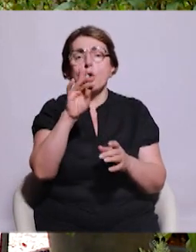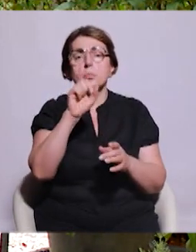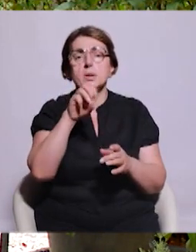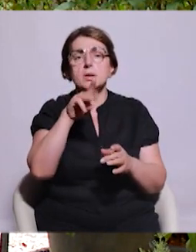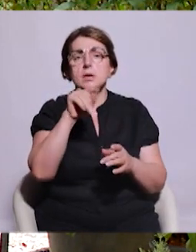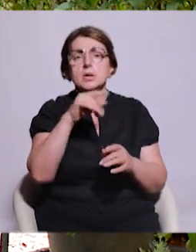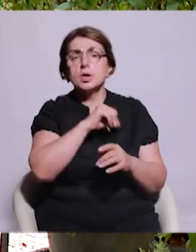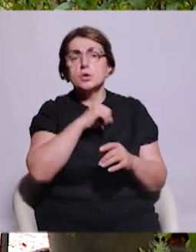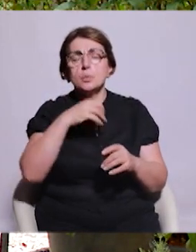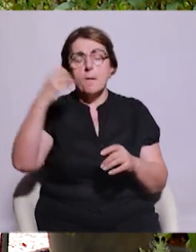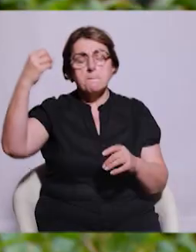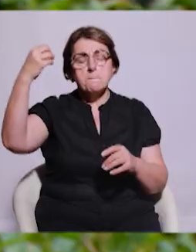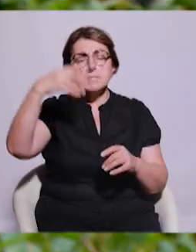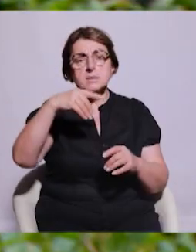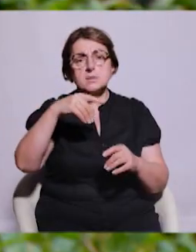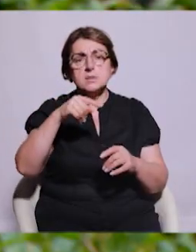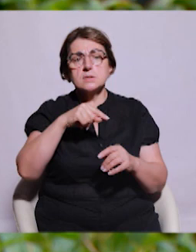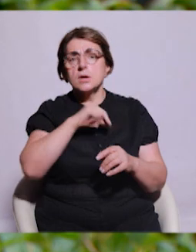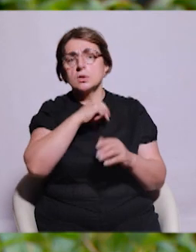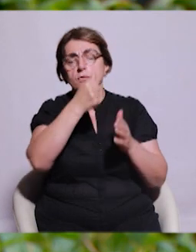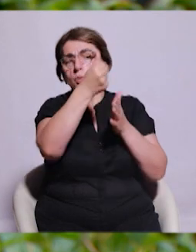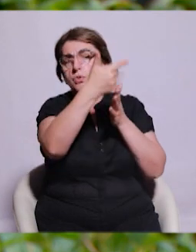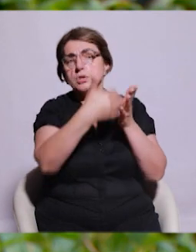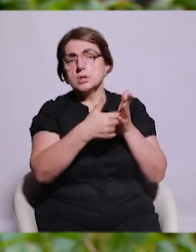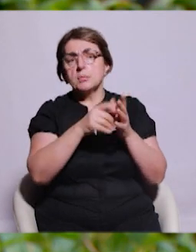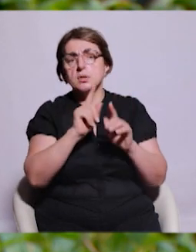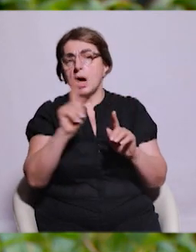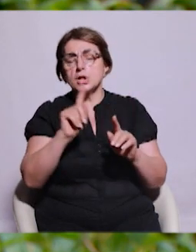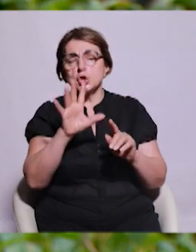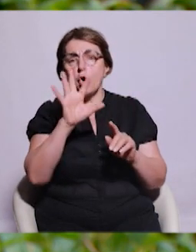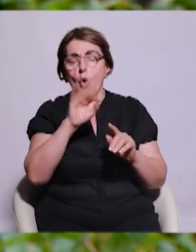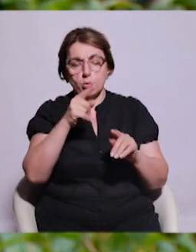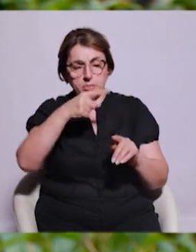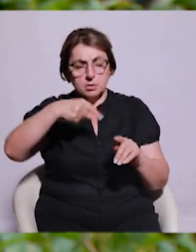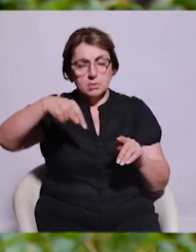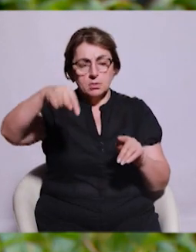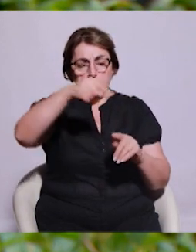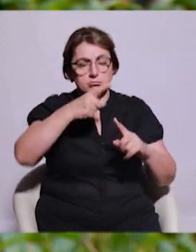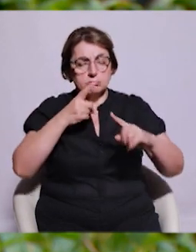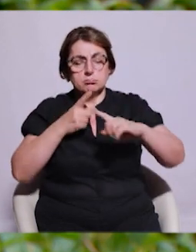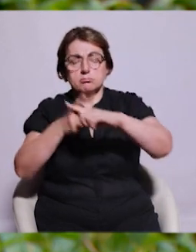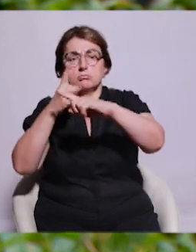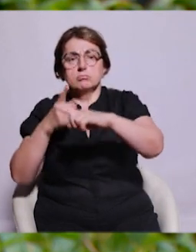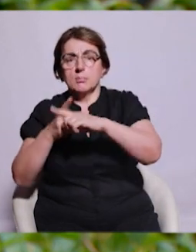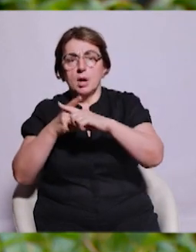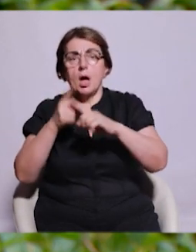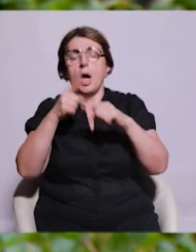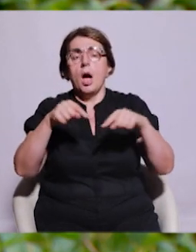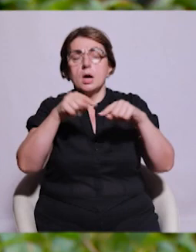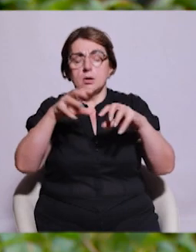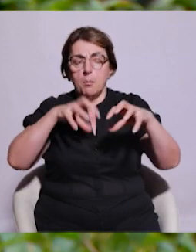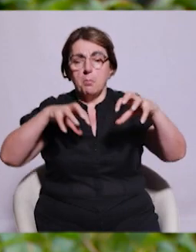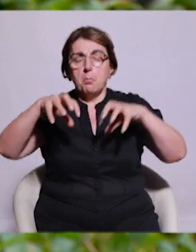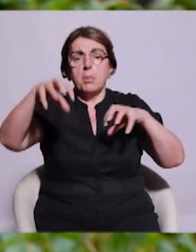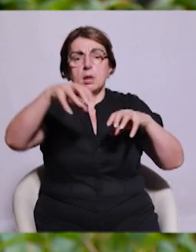იცოდეთ, რომ მზის სისტემაში არც ერთი ორბიტა არ კვეთს ერთმანეთს, არც პლანეტები ეხებიან ერთმანეთს, მათ შორის